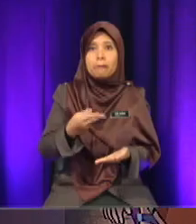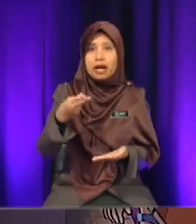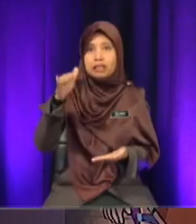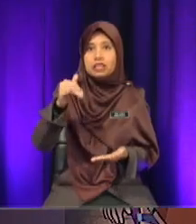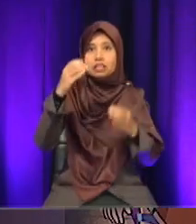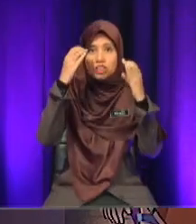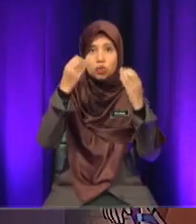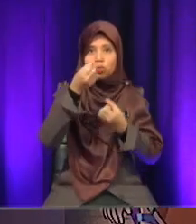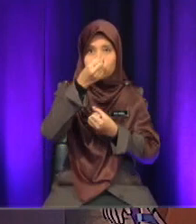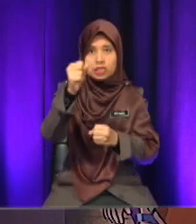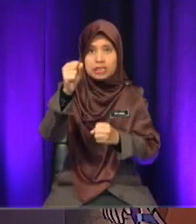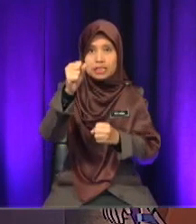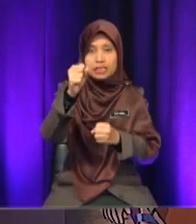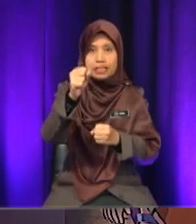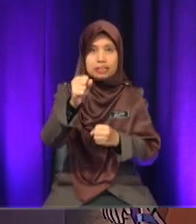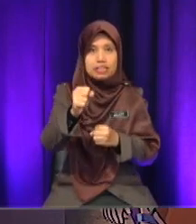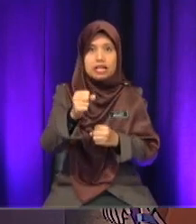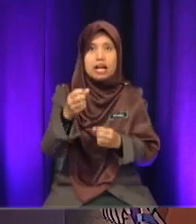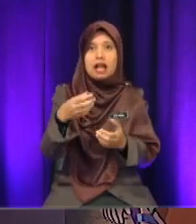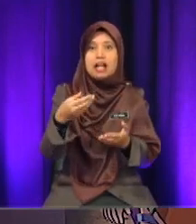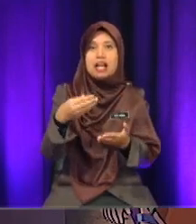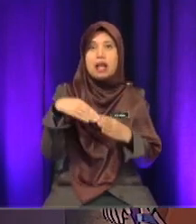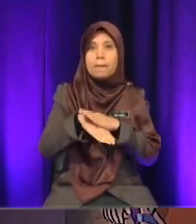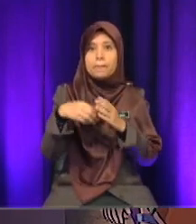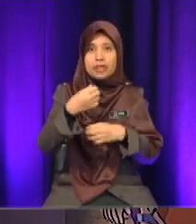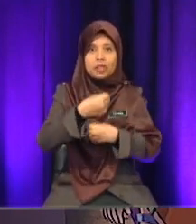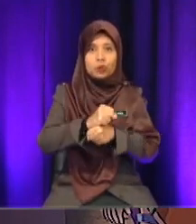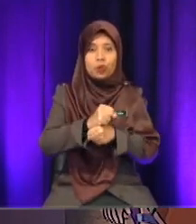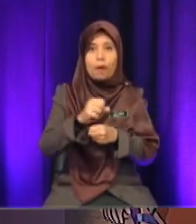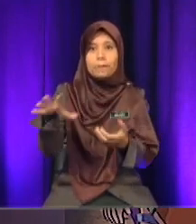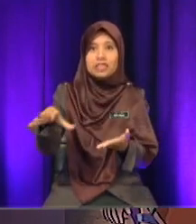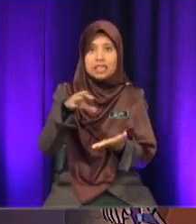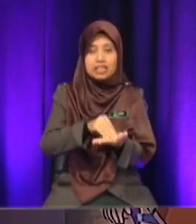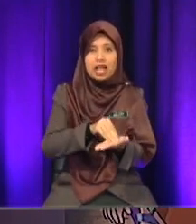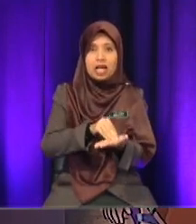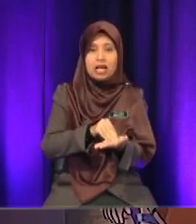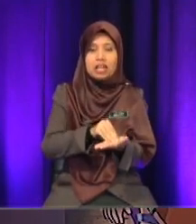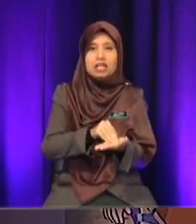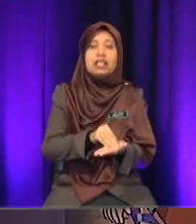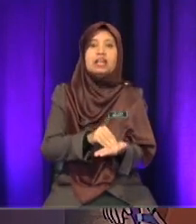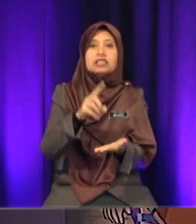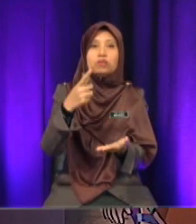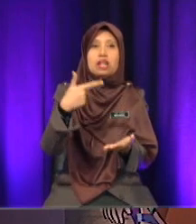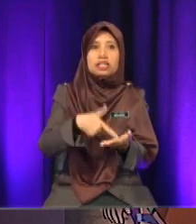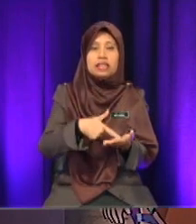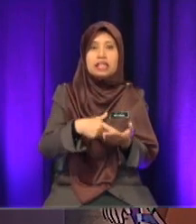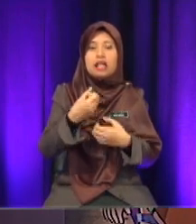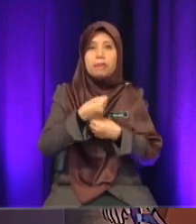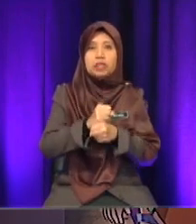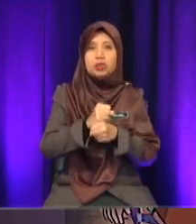disediakan dalam bentuk bercetak ya macam di atas meja dan satu lagi dalam bentuk elektronik